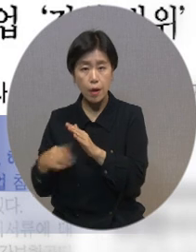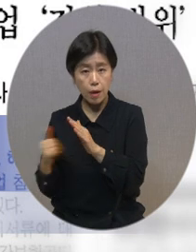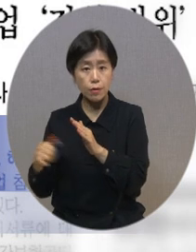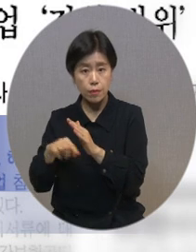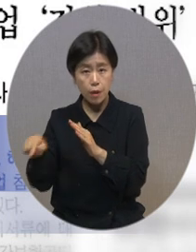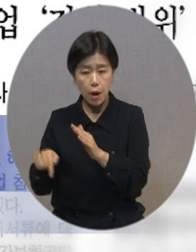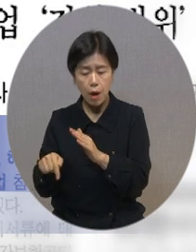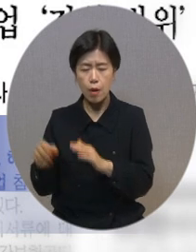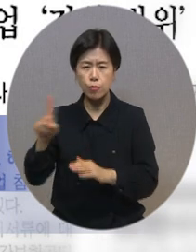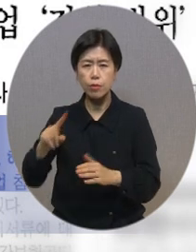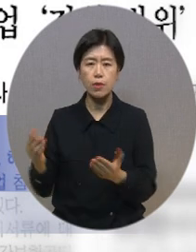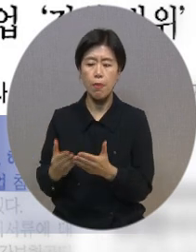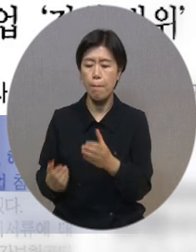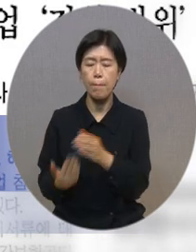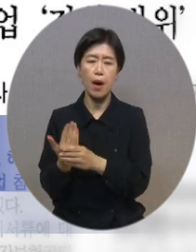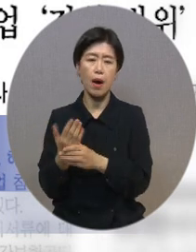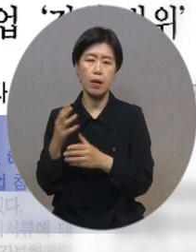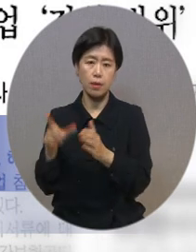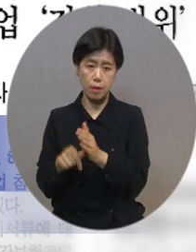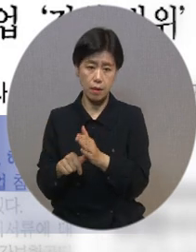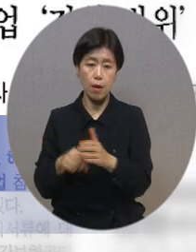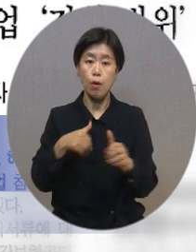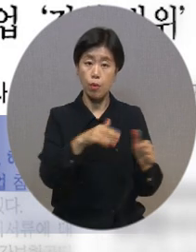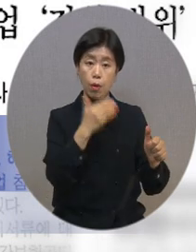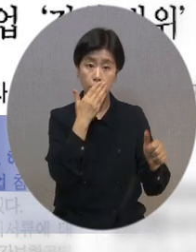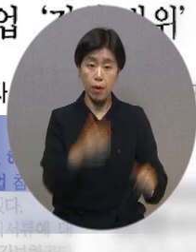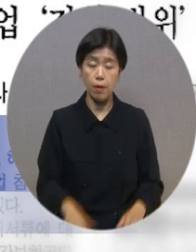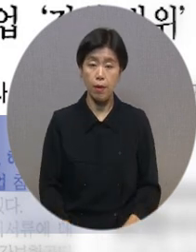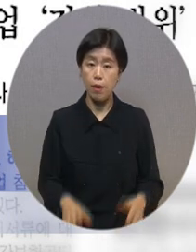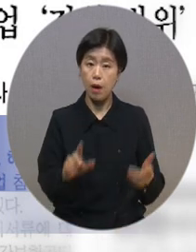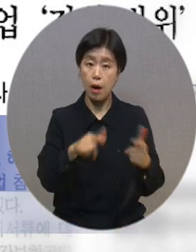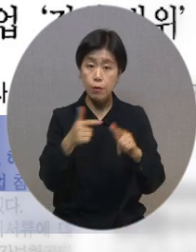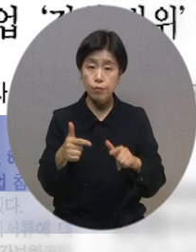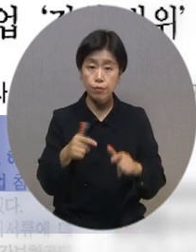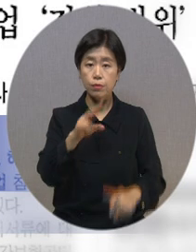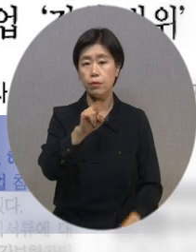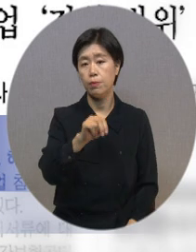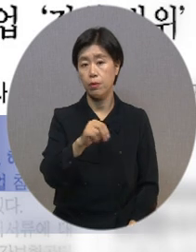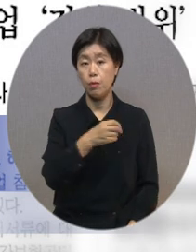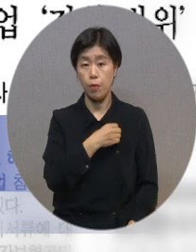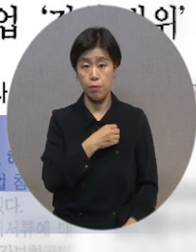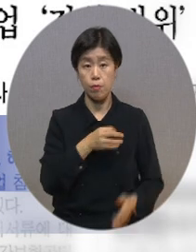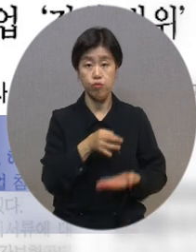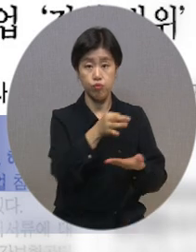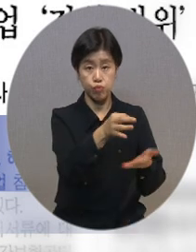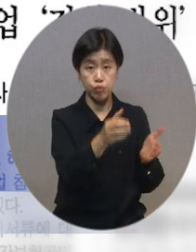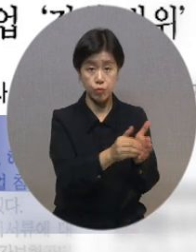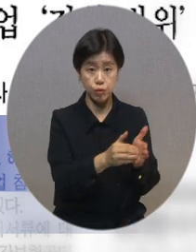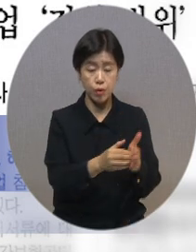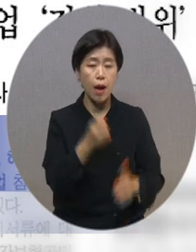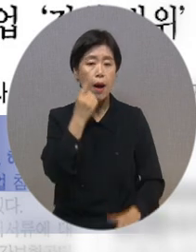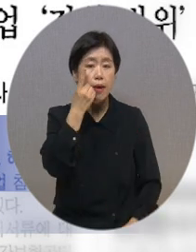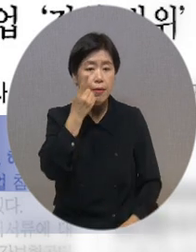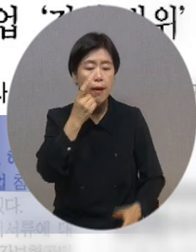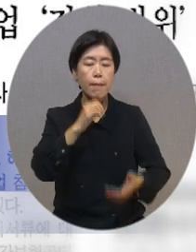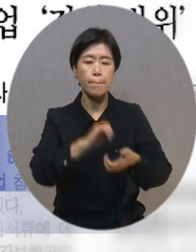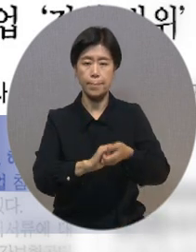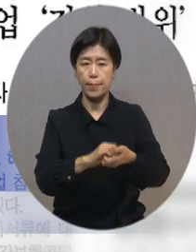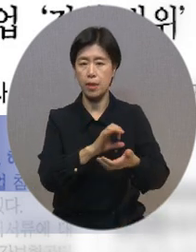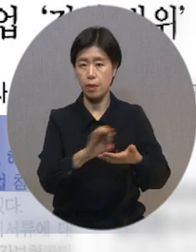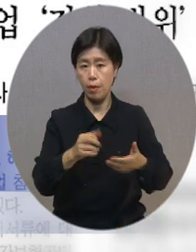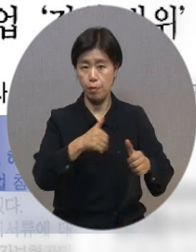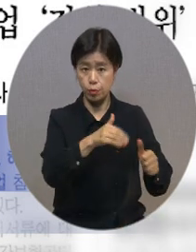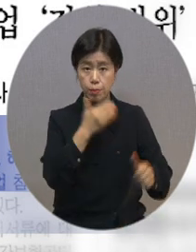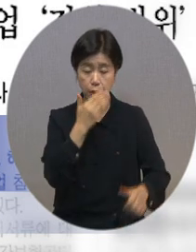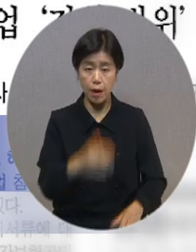신청할 수 있습니다 입소 비용은 1일 2만 원으로 최대 30일까지 돌봄 서비스를 이용할 수 있고